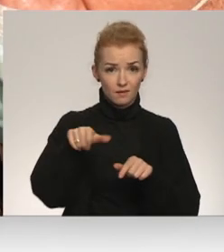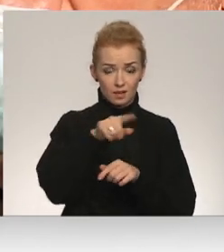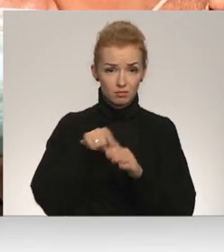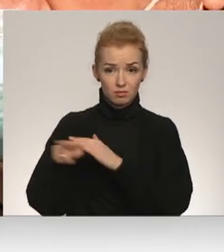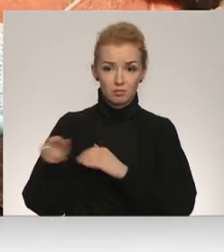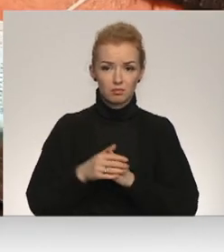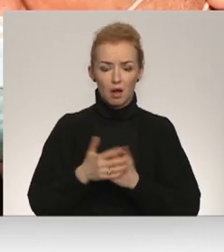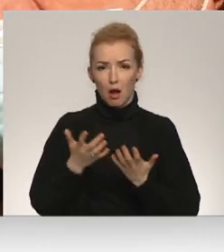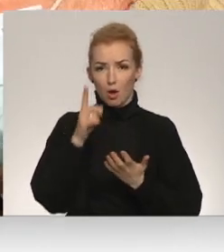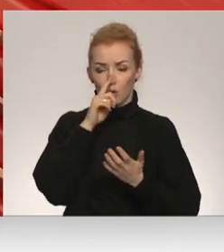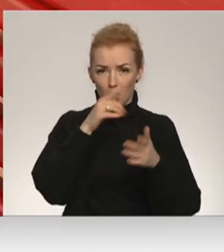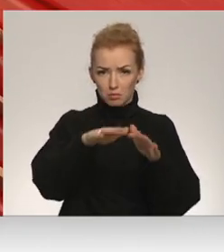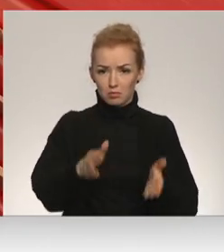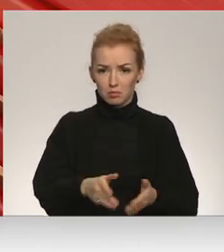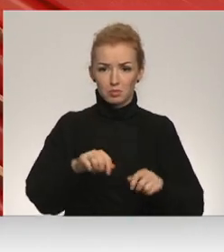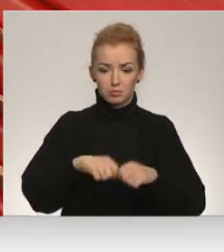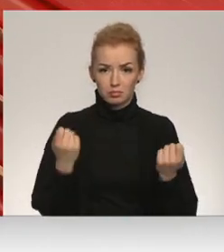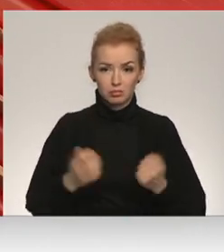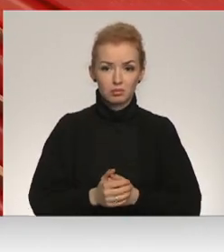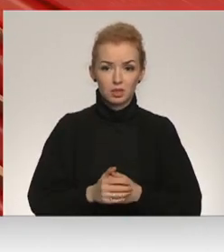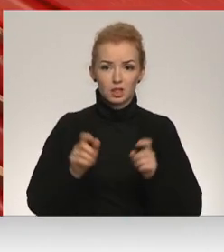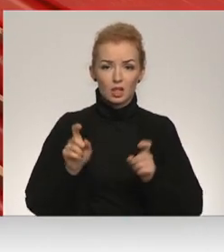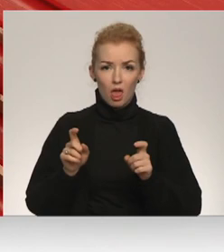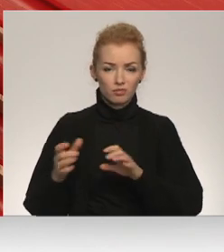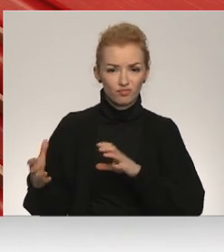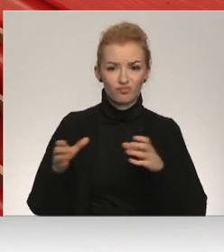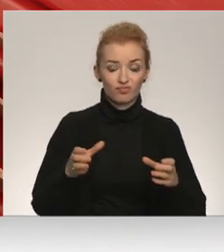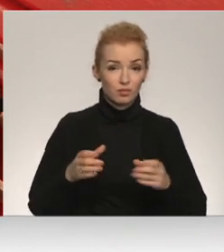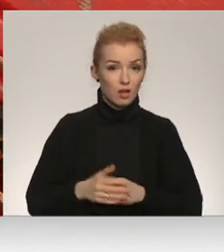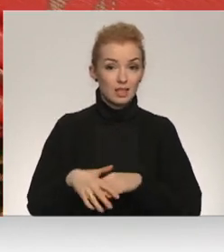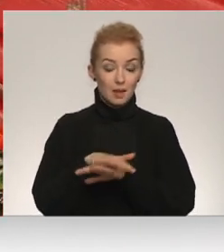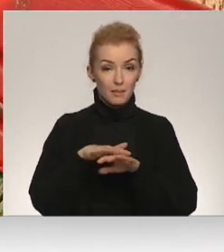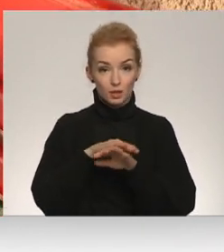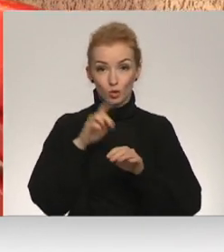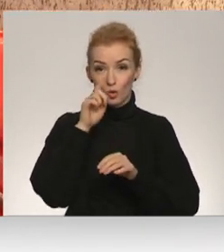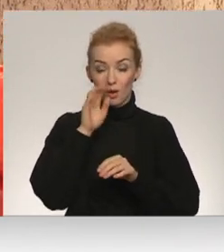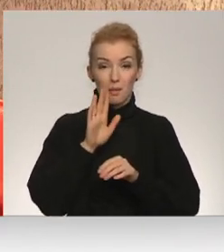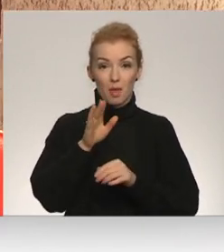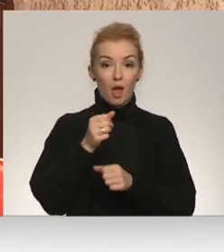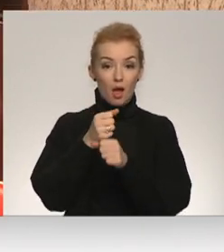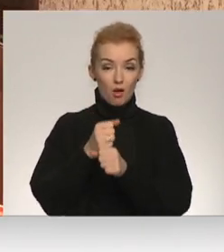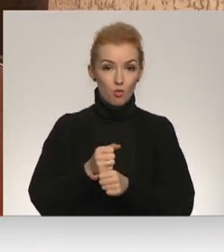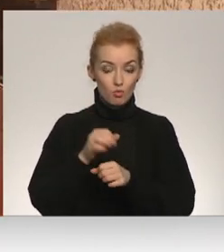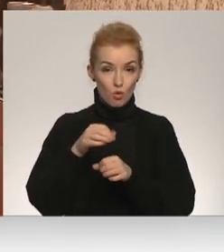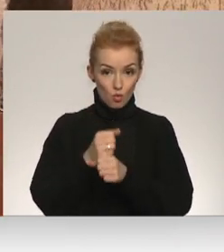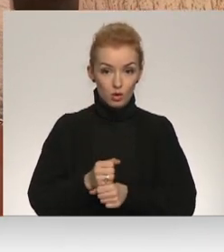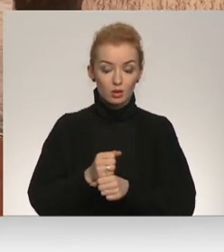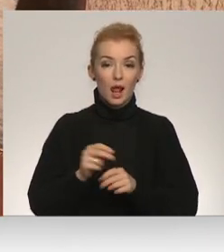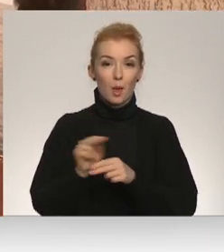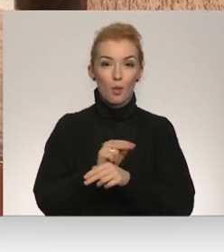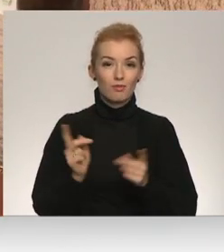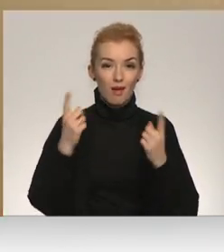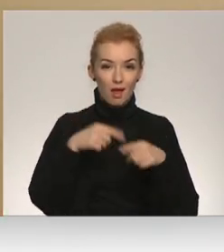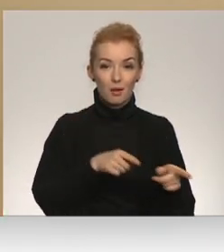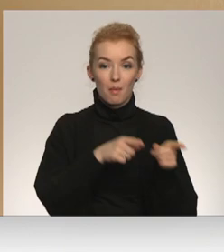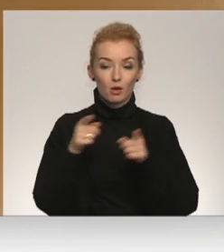salauza klozet podu un kas te solus sanese? Lai gan sabiedriskā tualete atrodas tieši pie autostas, kas uz remonta laiku